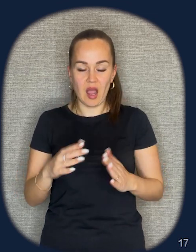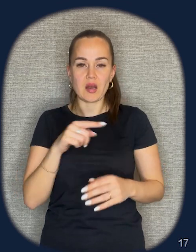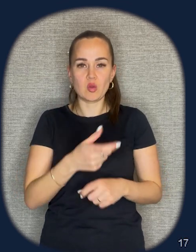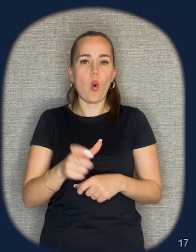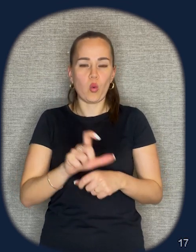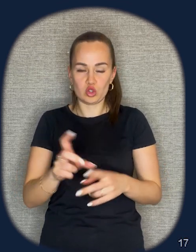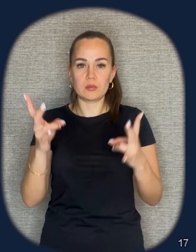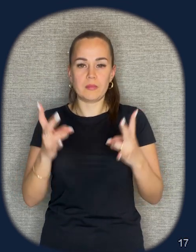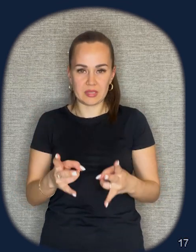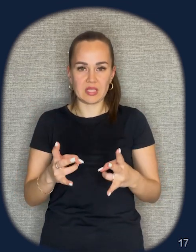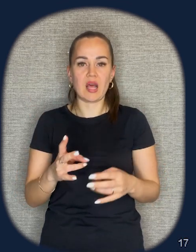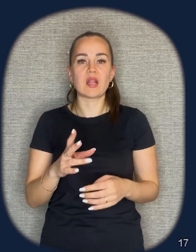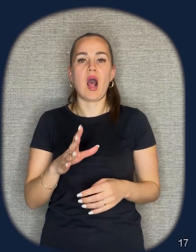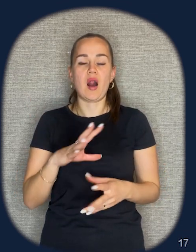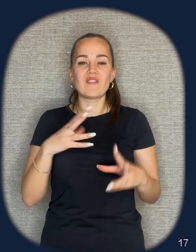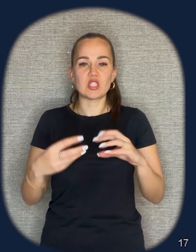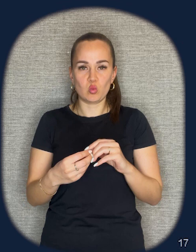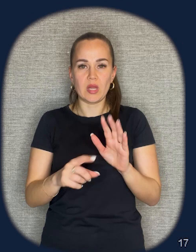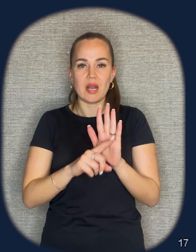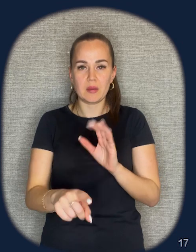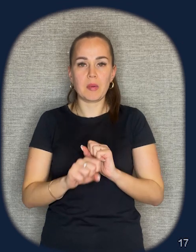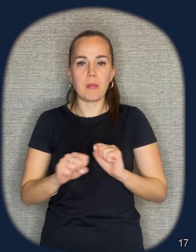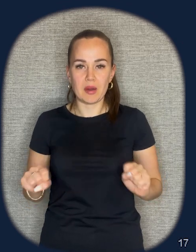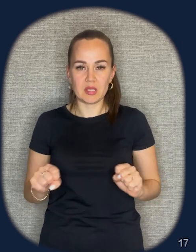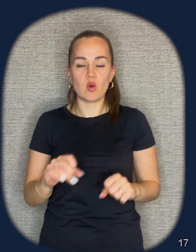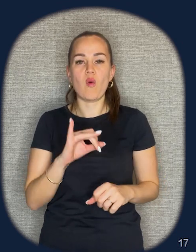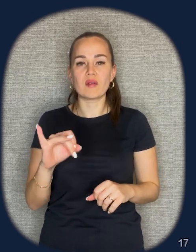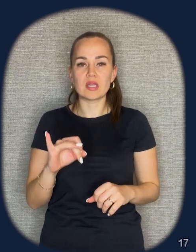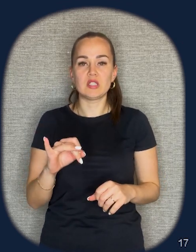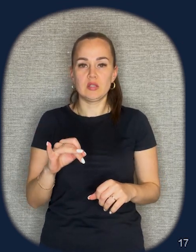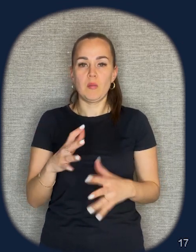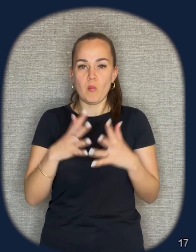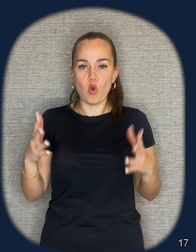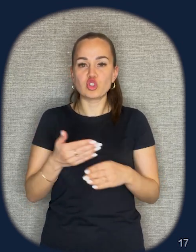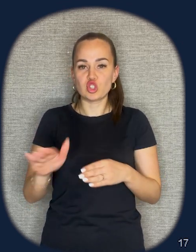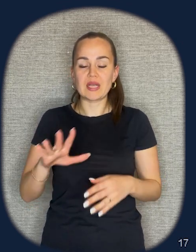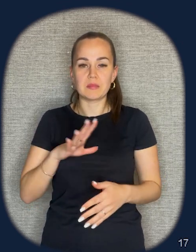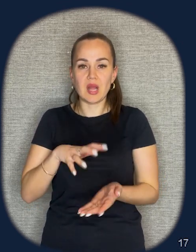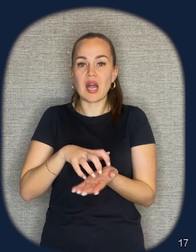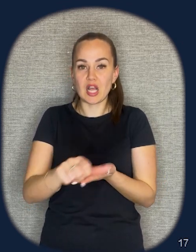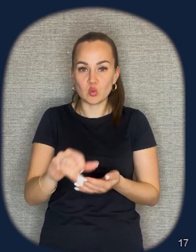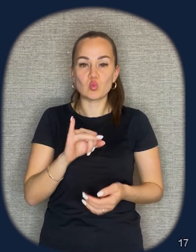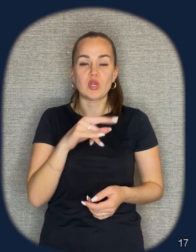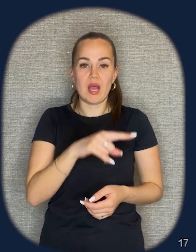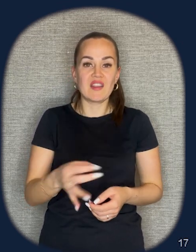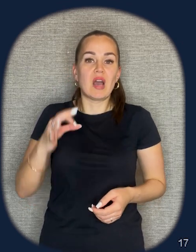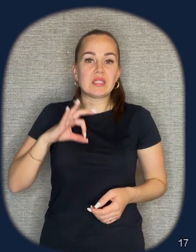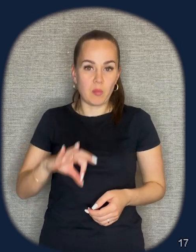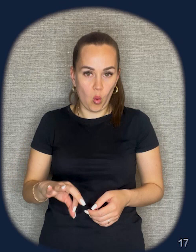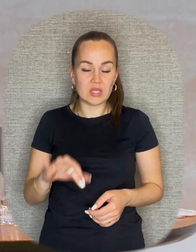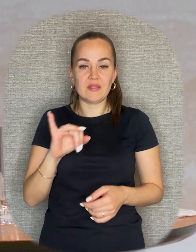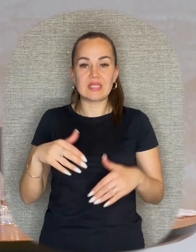андреевского рынка которое значительно пострадало в результате бомбардировок и значительная часть была